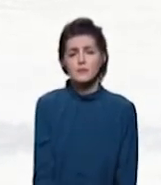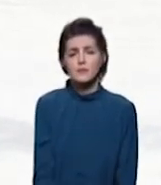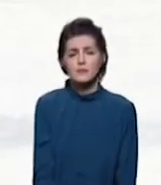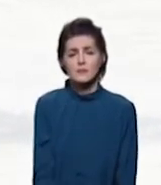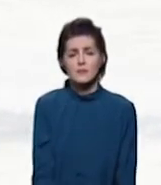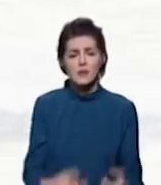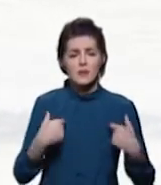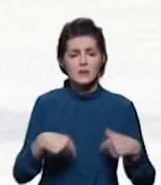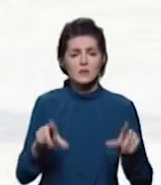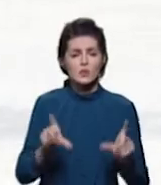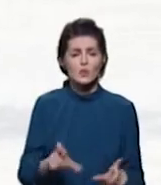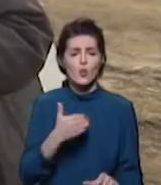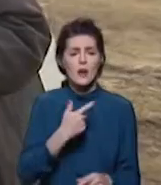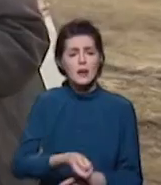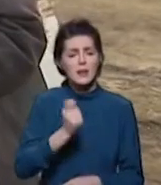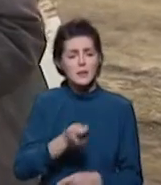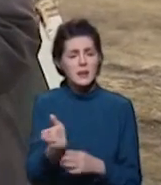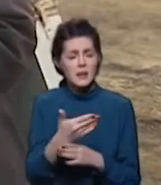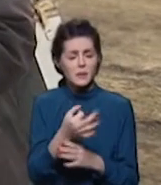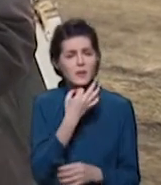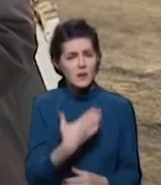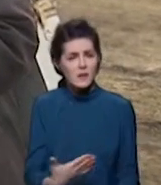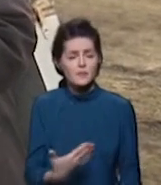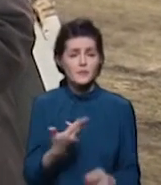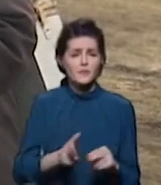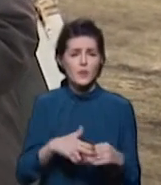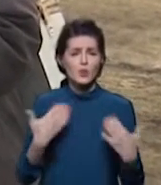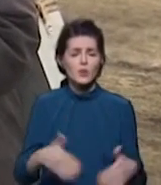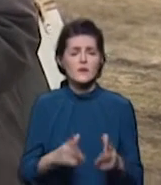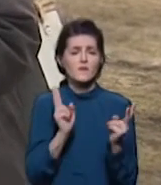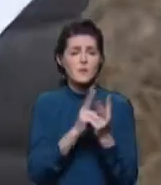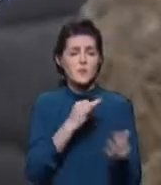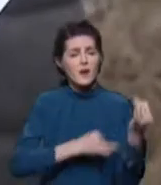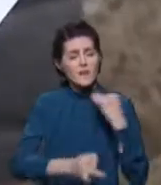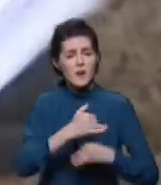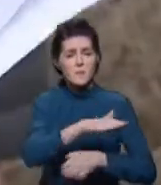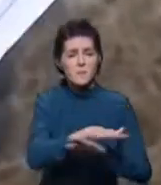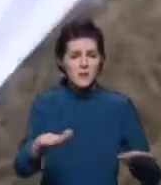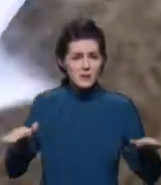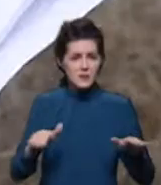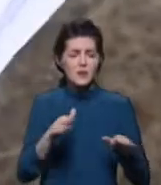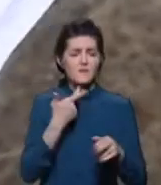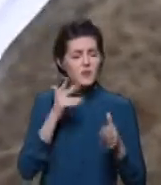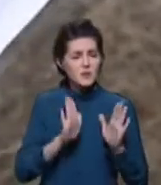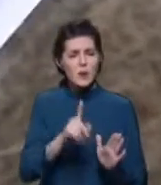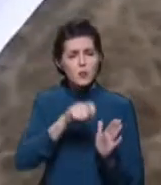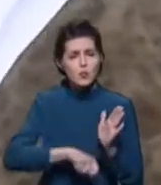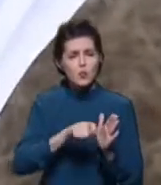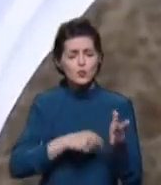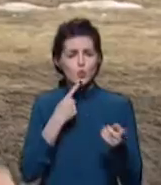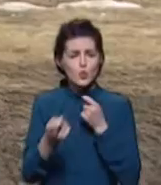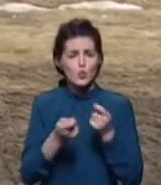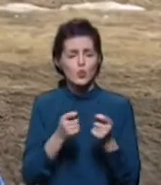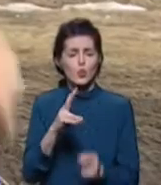Чого сижу? Тому що хочеться на рибалку. Олександра ми зустріли вже на березі. Говорить, завжди перевіряє безпечність